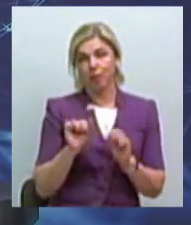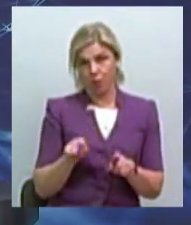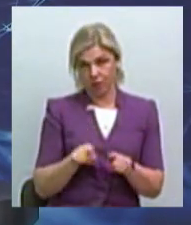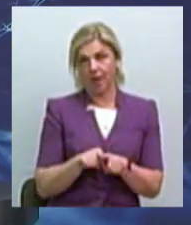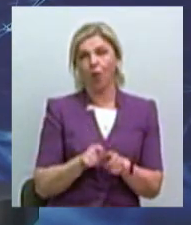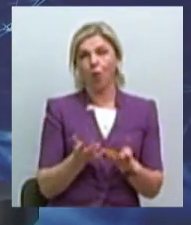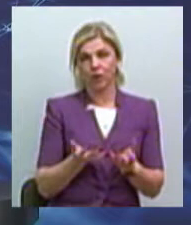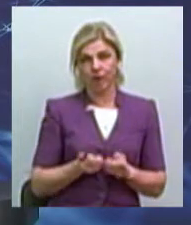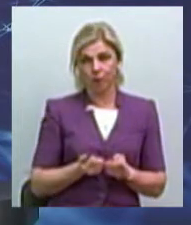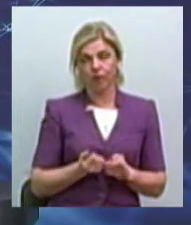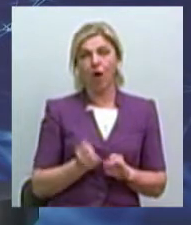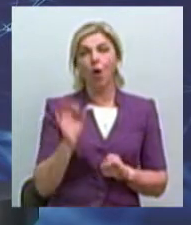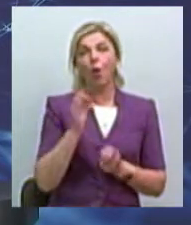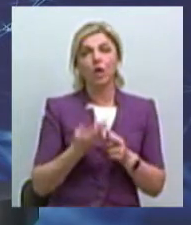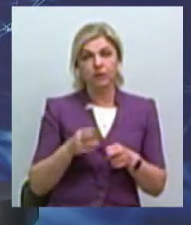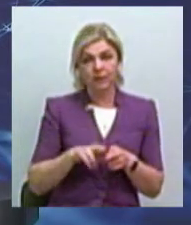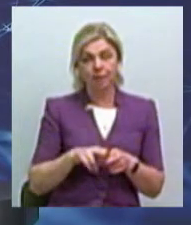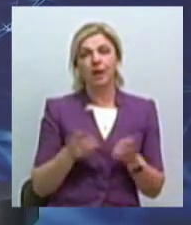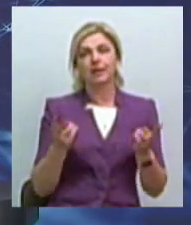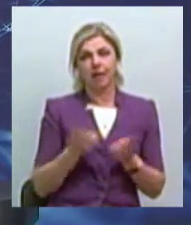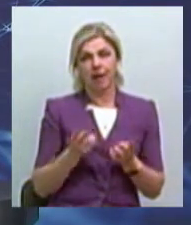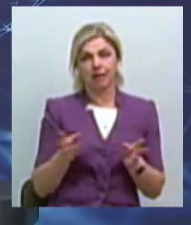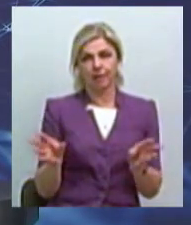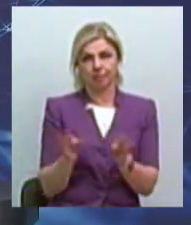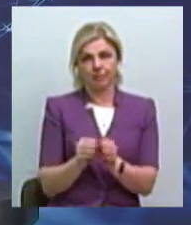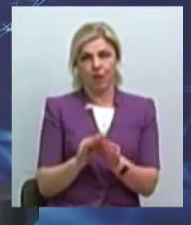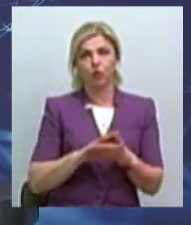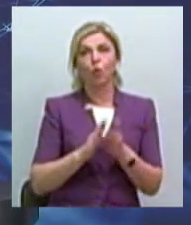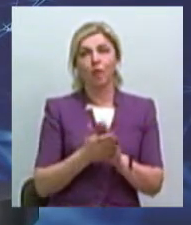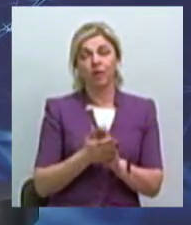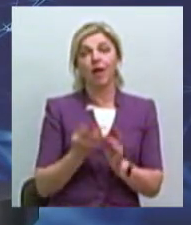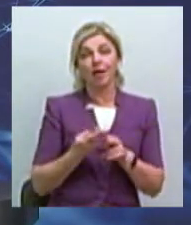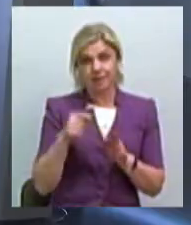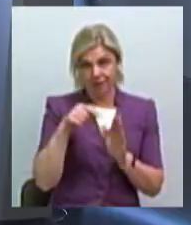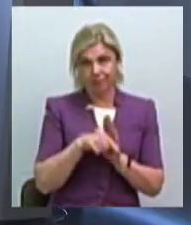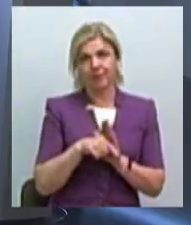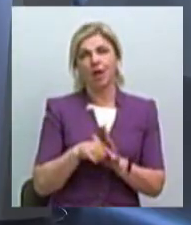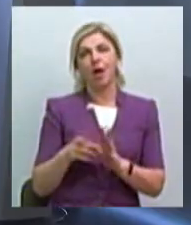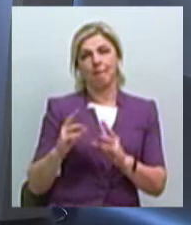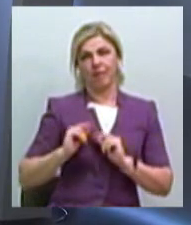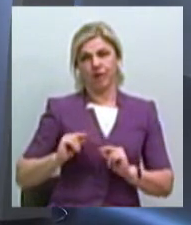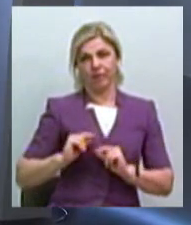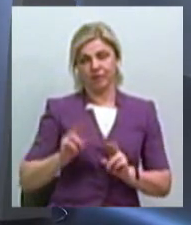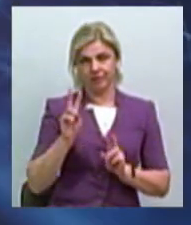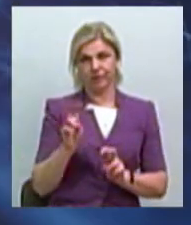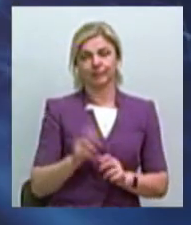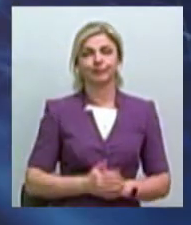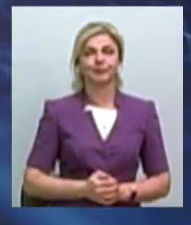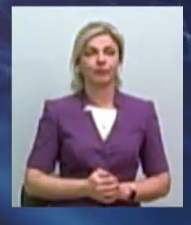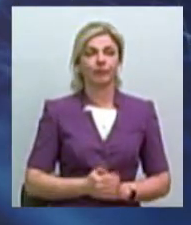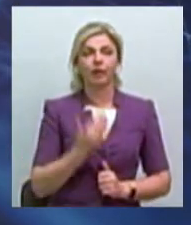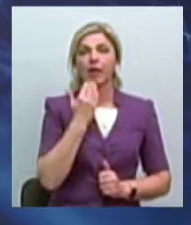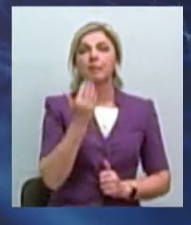отримувати. Але про це потрібно домовлятися. Це і є співробітництво. Я зрозуміла. Скільки було договорів